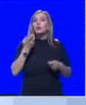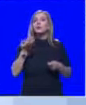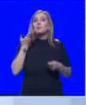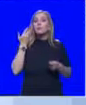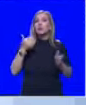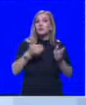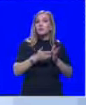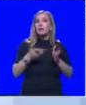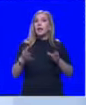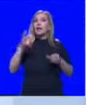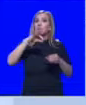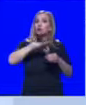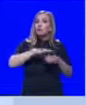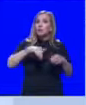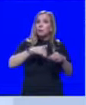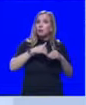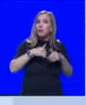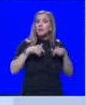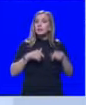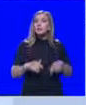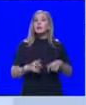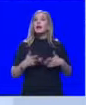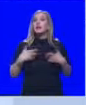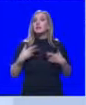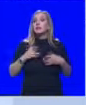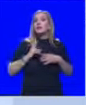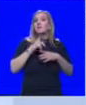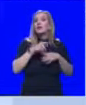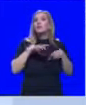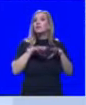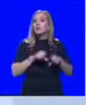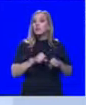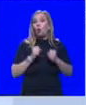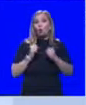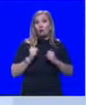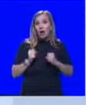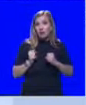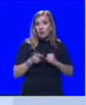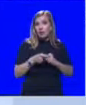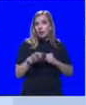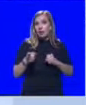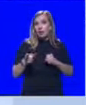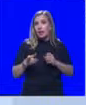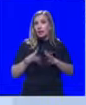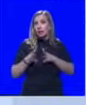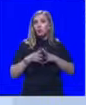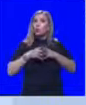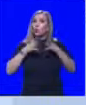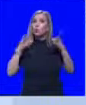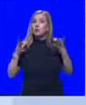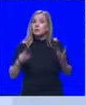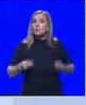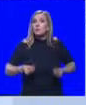опозиция, излиза на поход за влизане във властта и очакванията на тези хора са огромни относно това